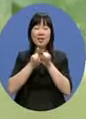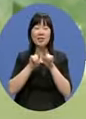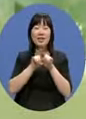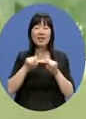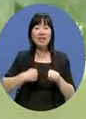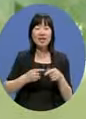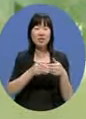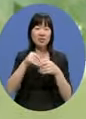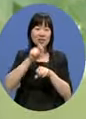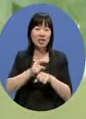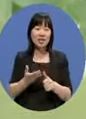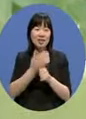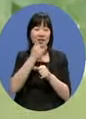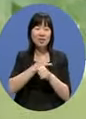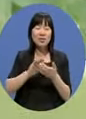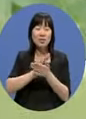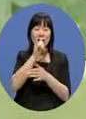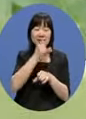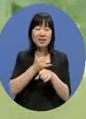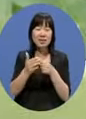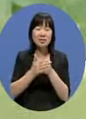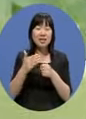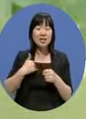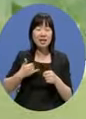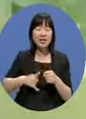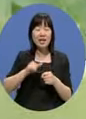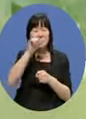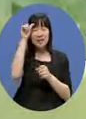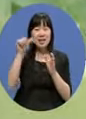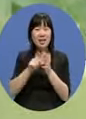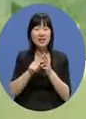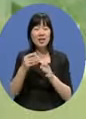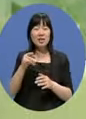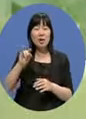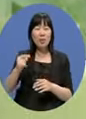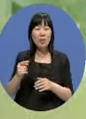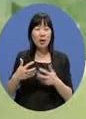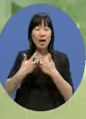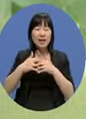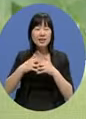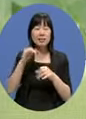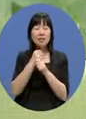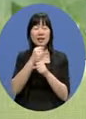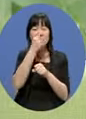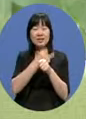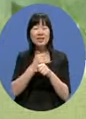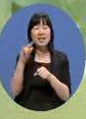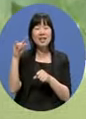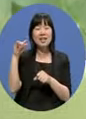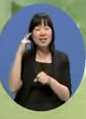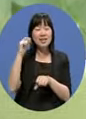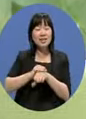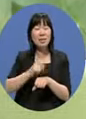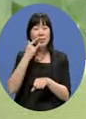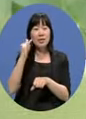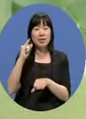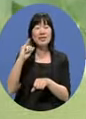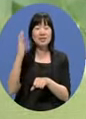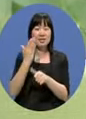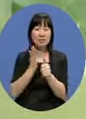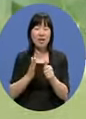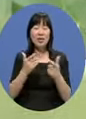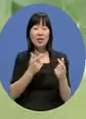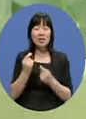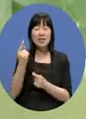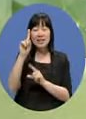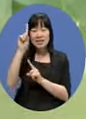이렇게 자기 주도성을 키우는 놀래 하시면서 내 아이의 인생에 터보 엔진을 달아주실 수 있는 정말 지혜로운 부모님 되시길 바라겠습니다 오늘 함께